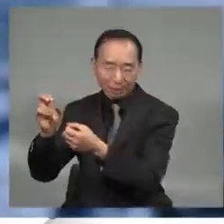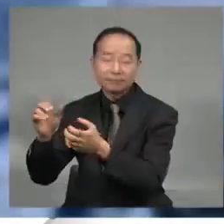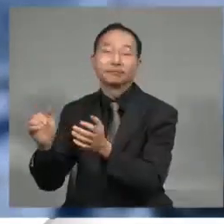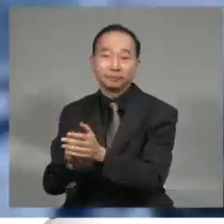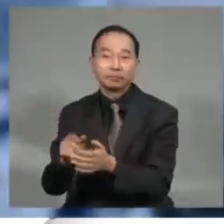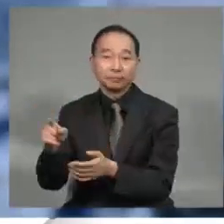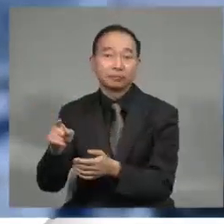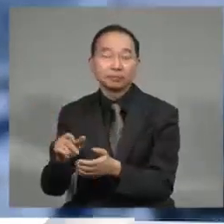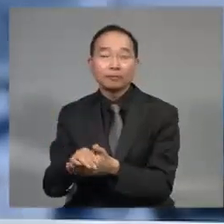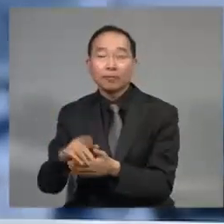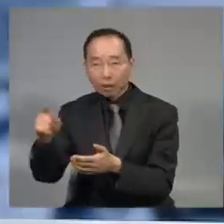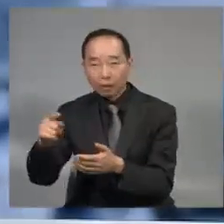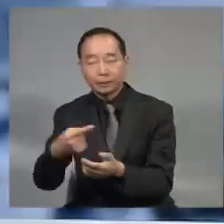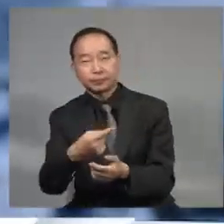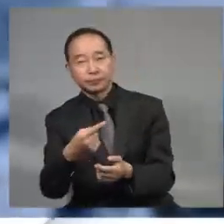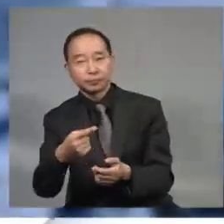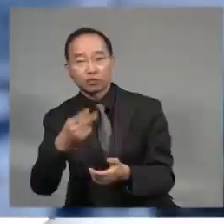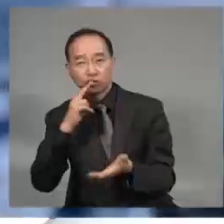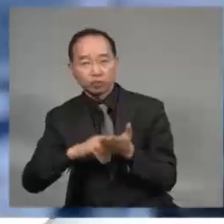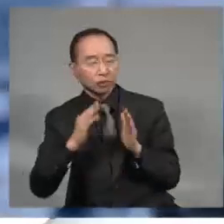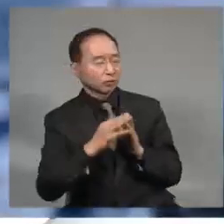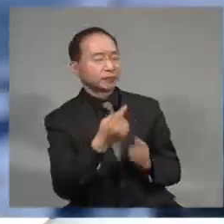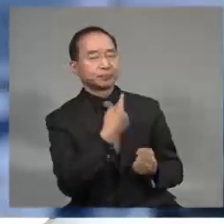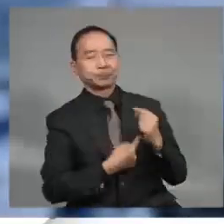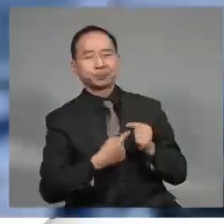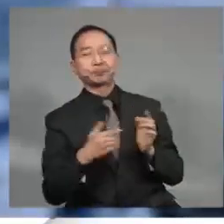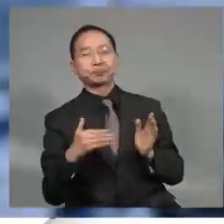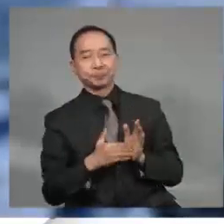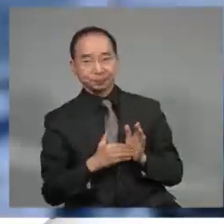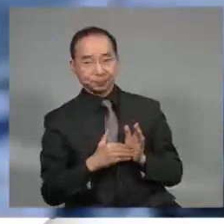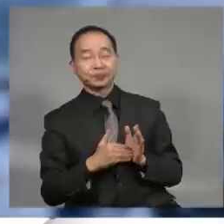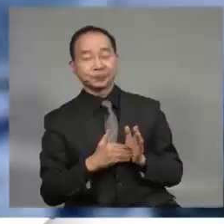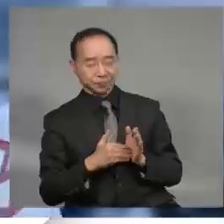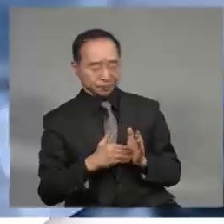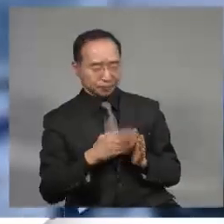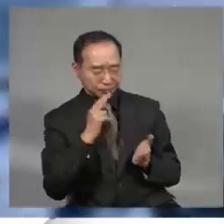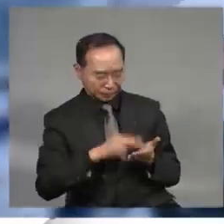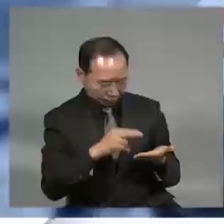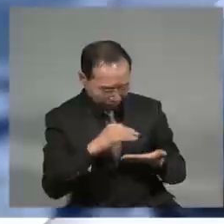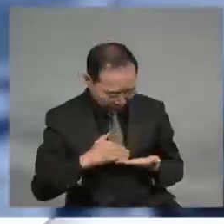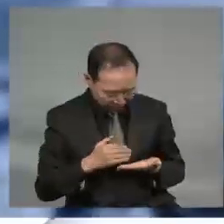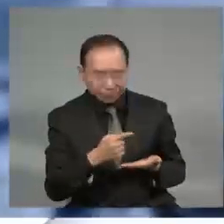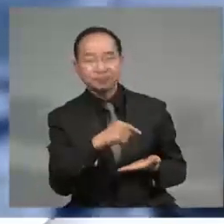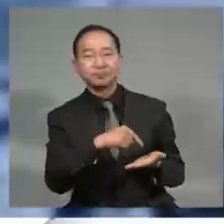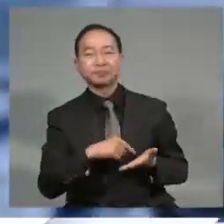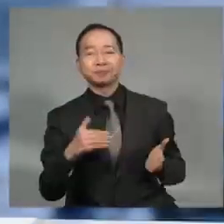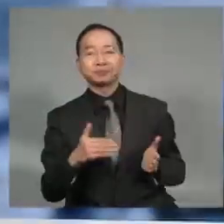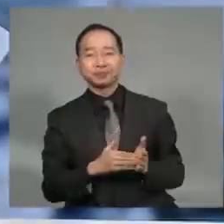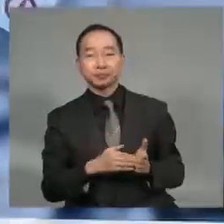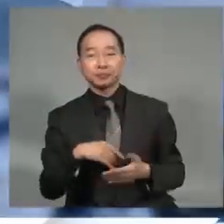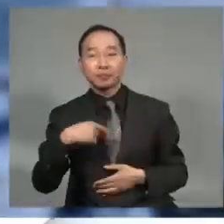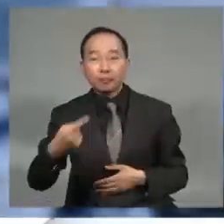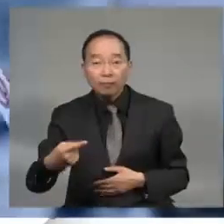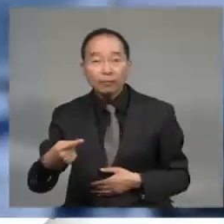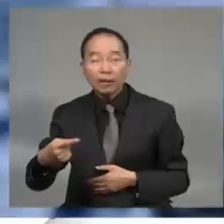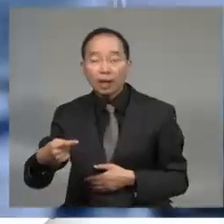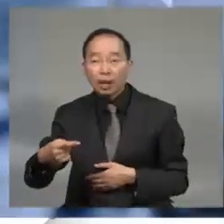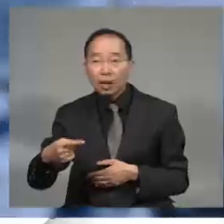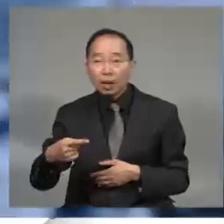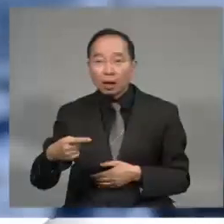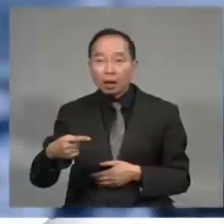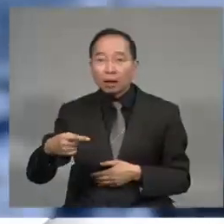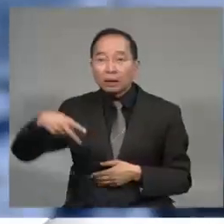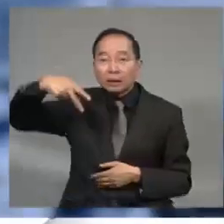됩니다. 이렇게 그 관외 사전 투표를, 관외 사전 그 회송용 봉투를 접수를 하게 되면요. 그 관할 구시군 선관위의